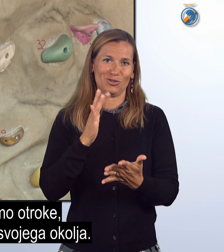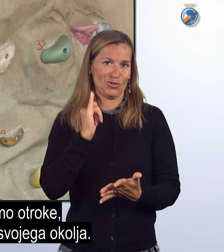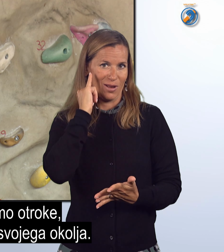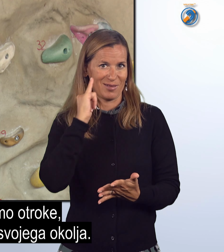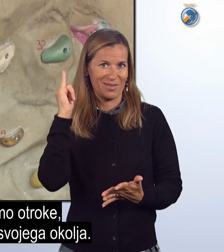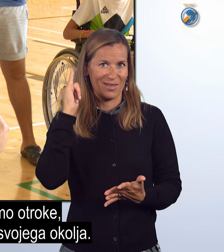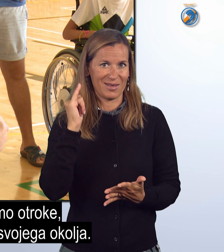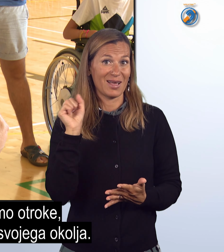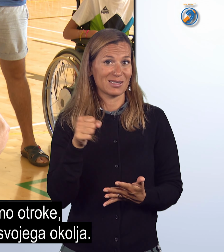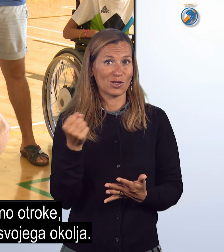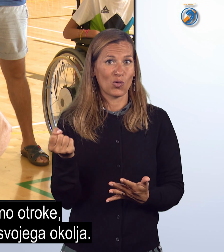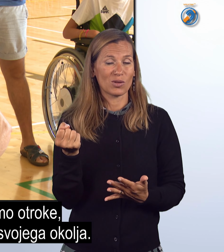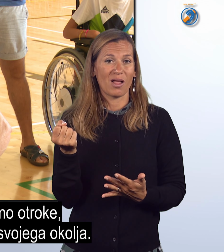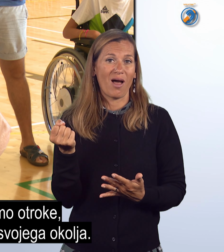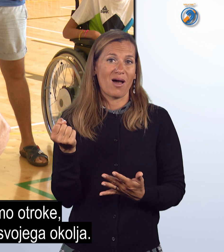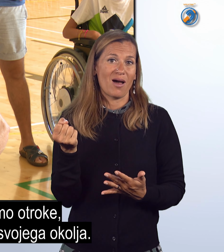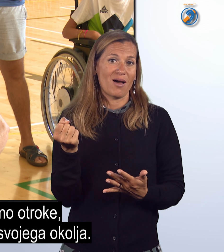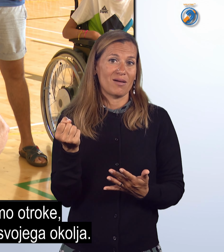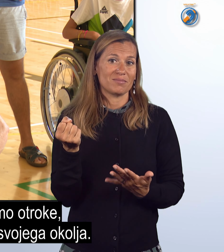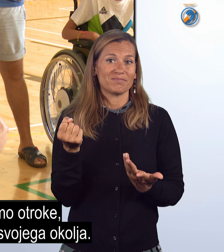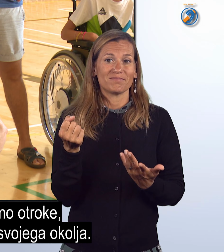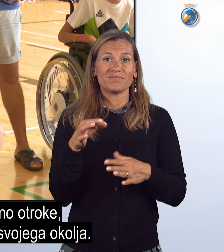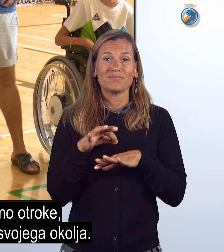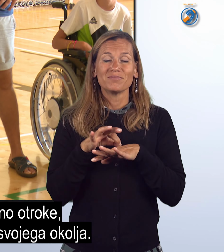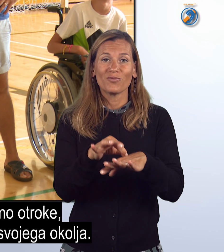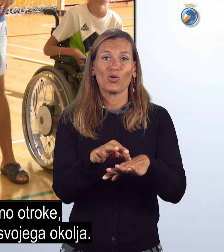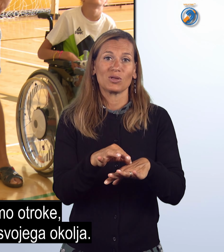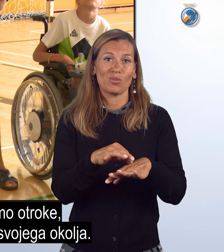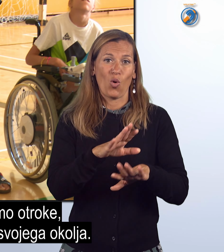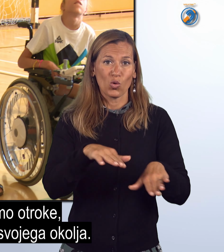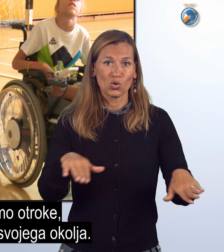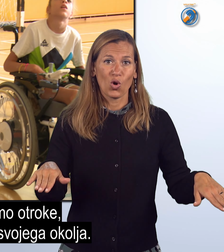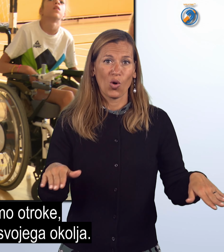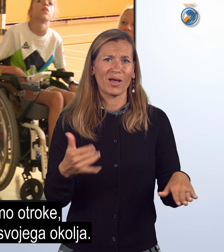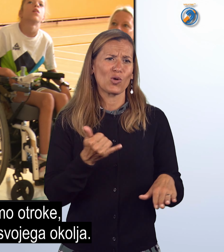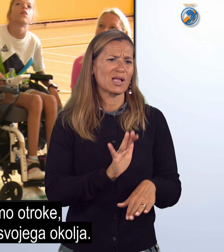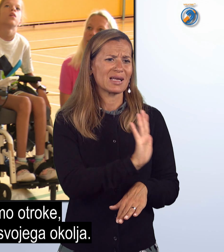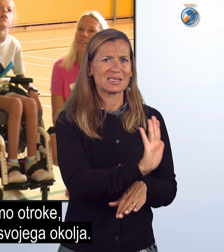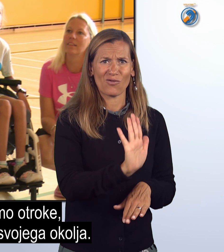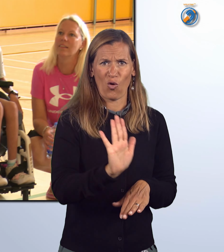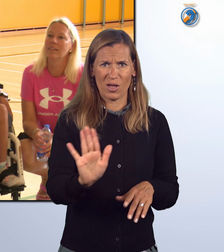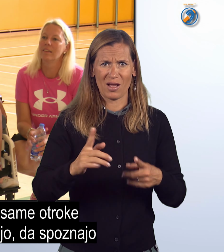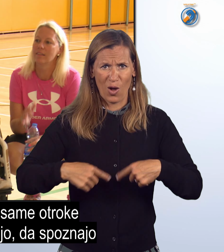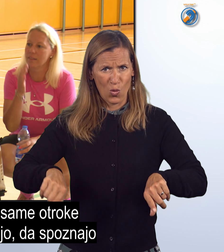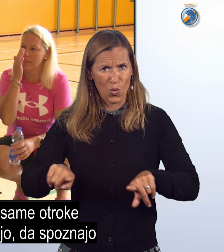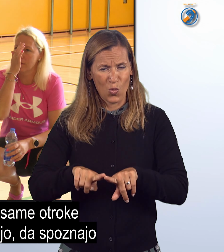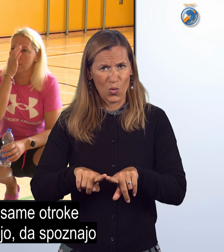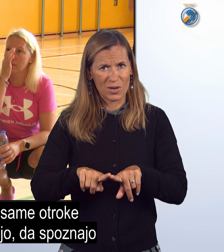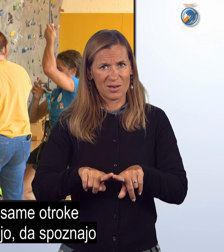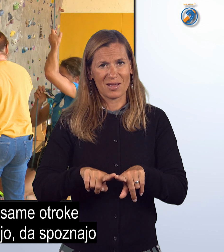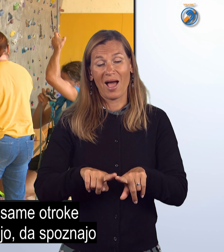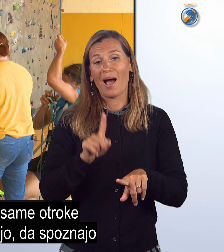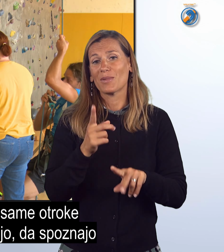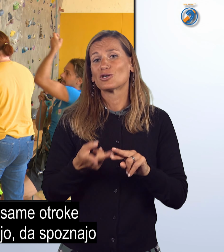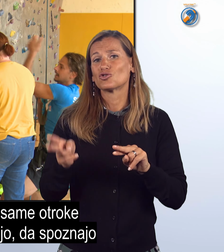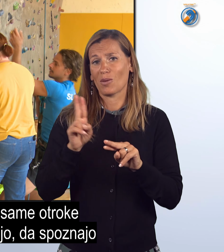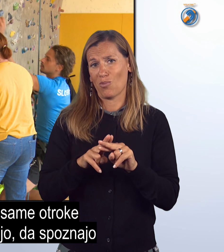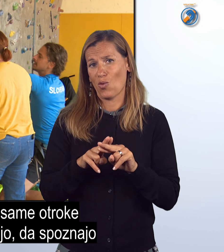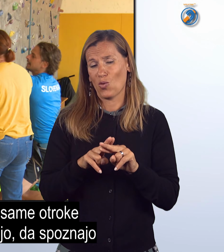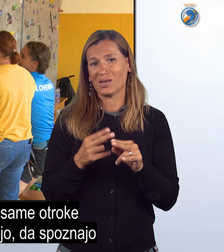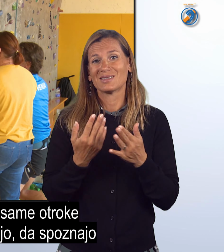Zato, da pripeljamo neke otroke, vsaki iz njega svojega okolja, mora biti še bolj kot za same otroke, za